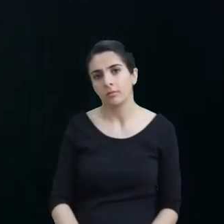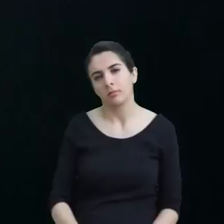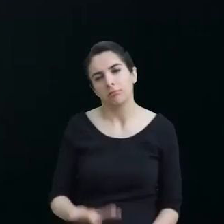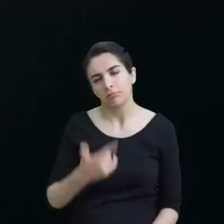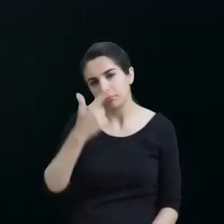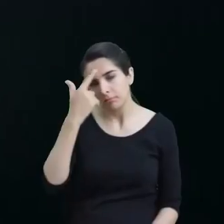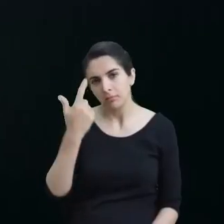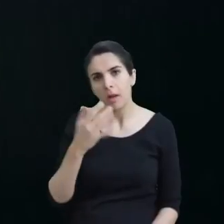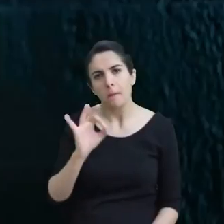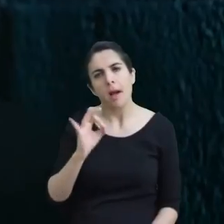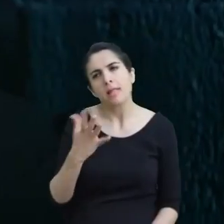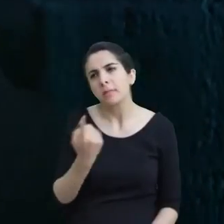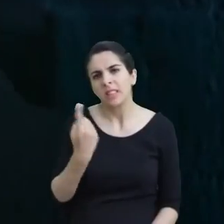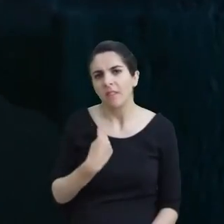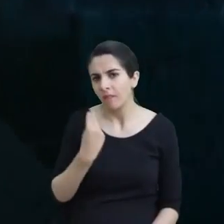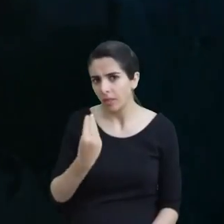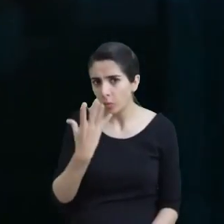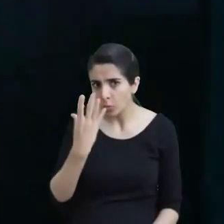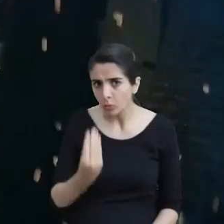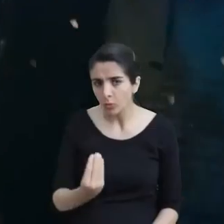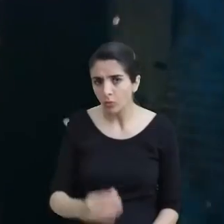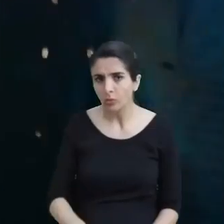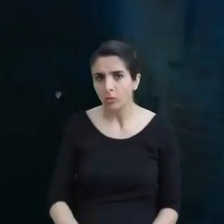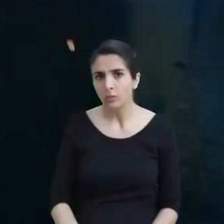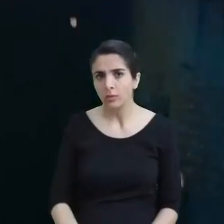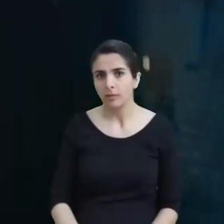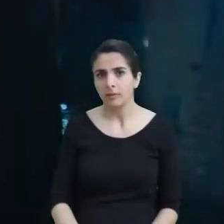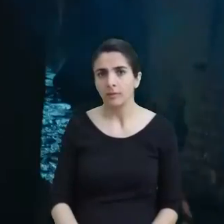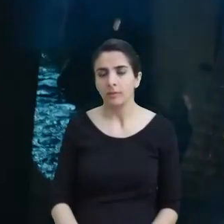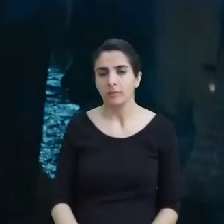Madeni bir şeyler mesela. Nasıl madeni abi?